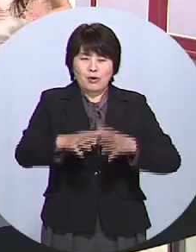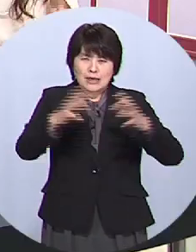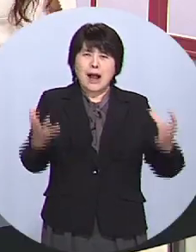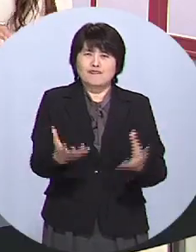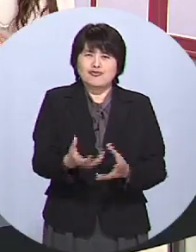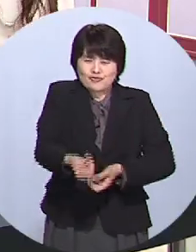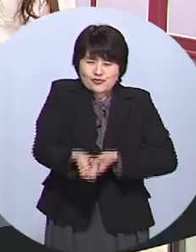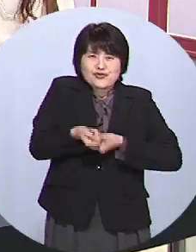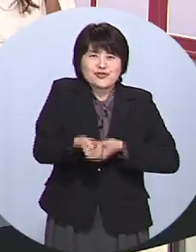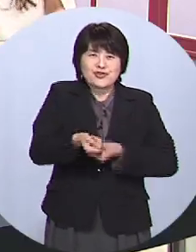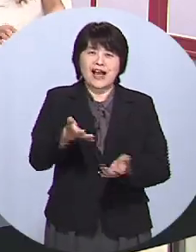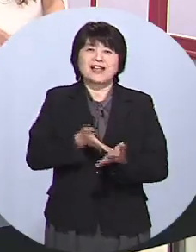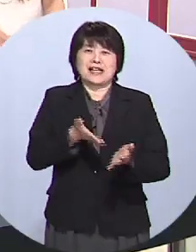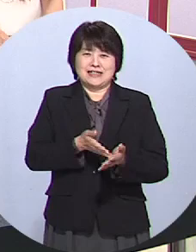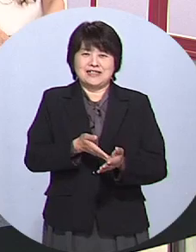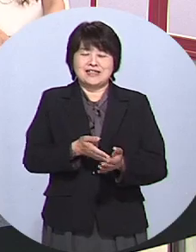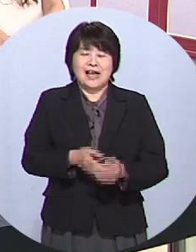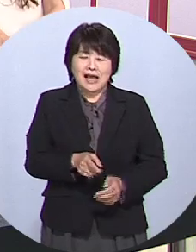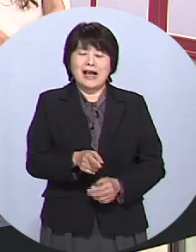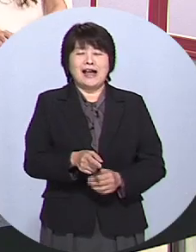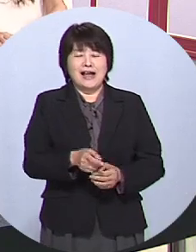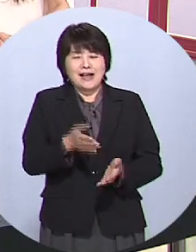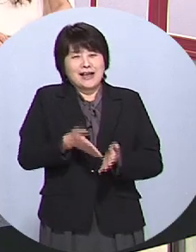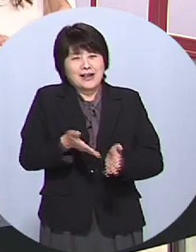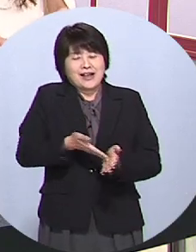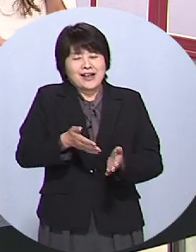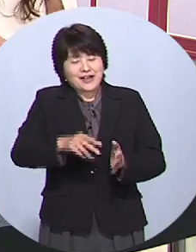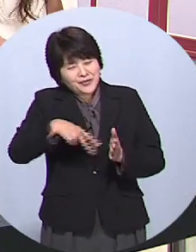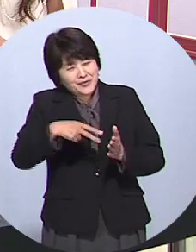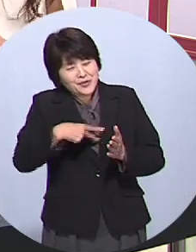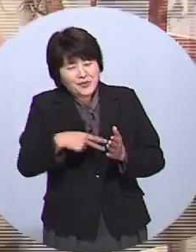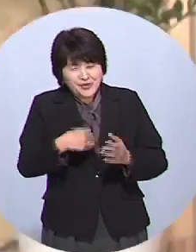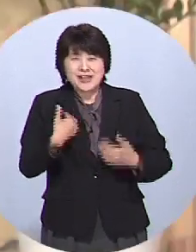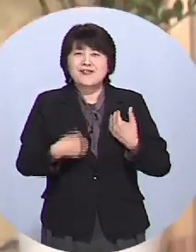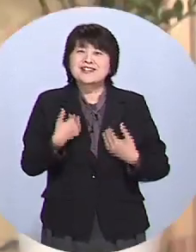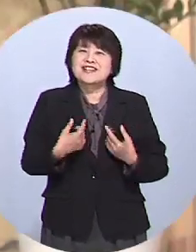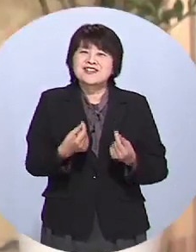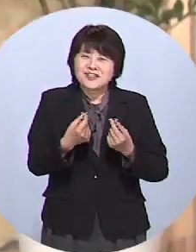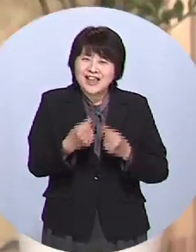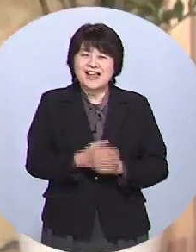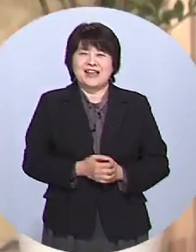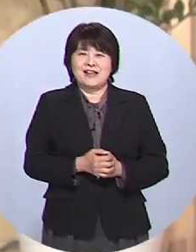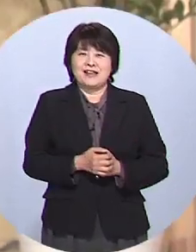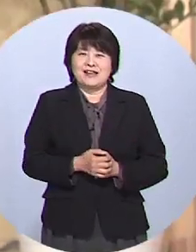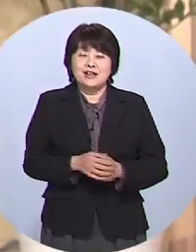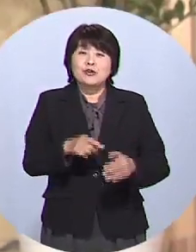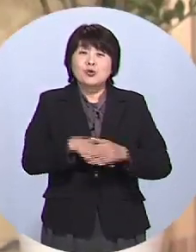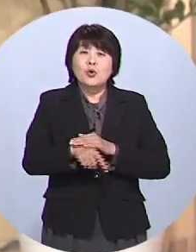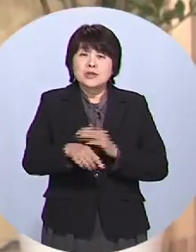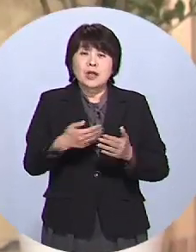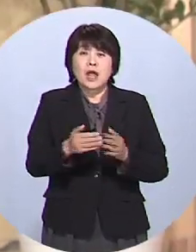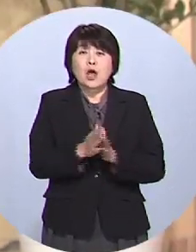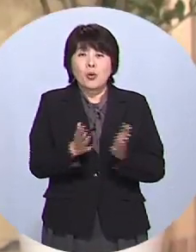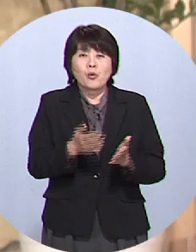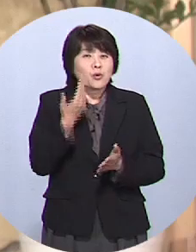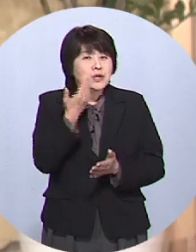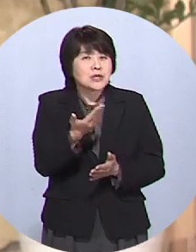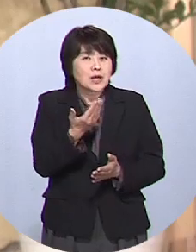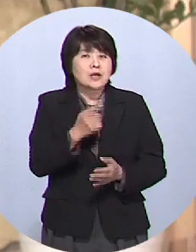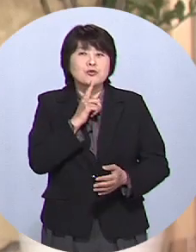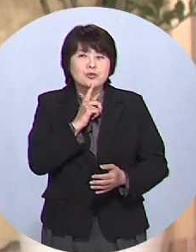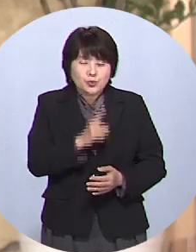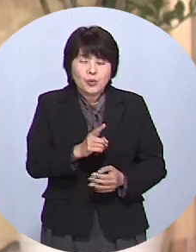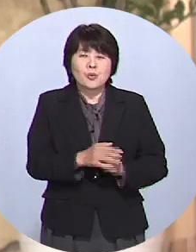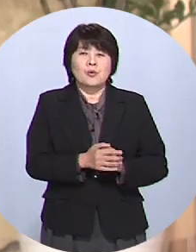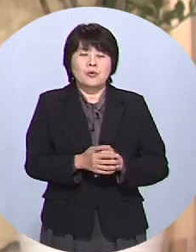か。 師匠の読み聞かせ楽し そうですね。 なぜ絵本の思い出を聞いたかと言いますと、はい、